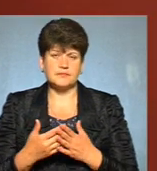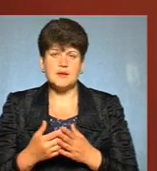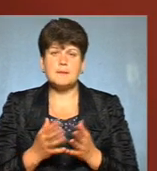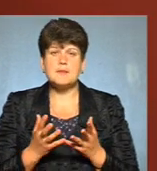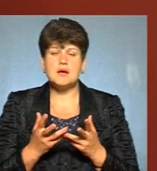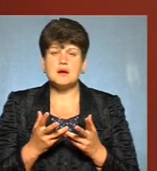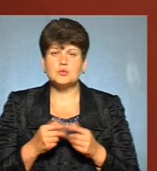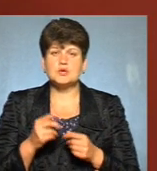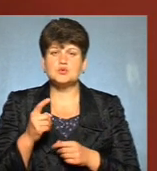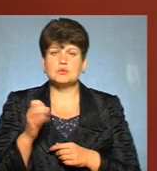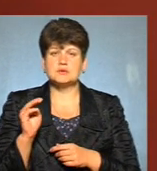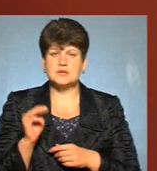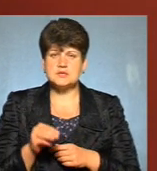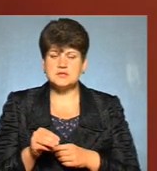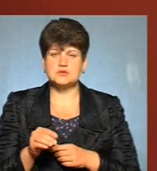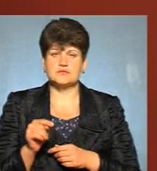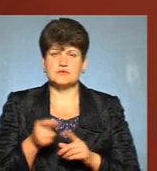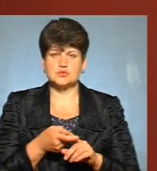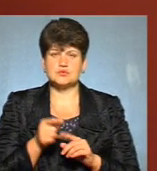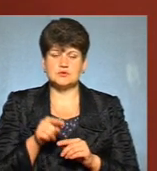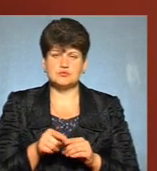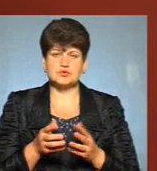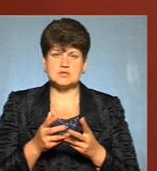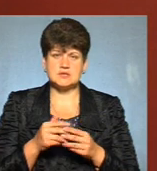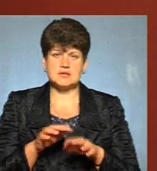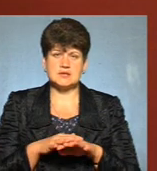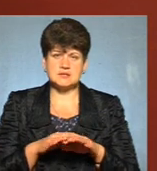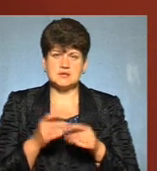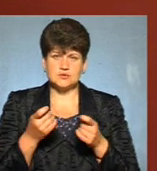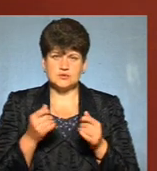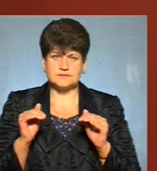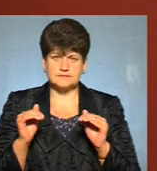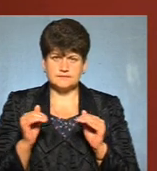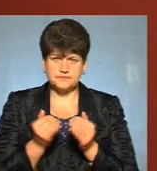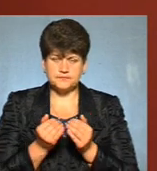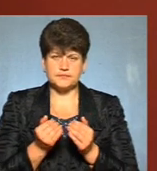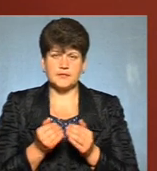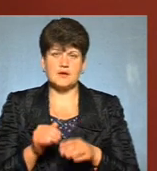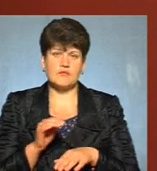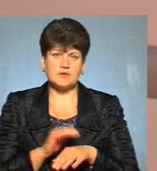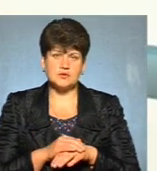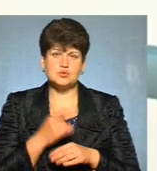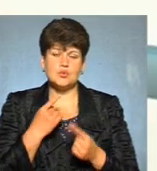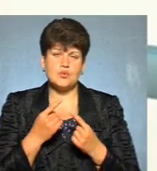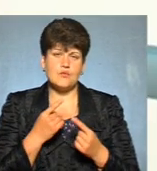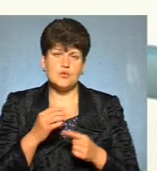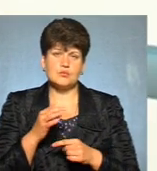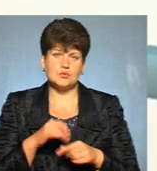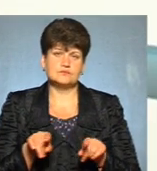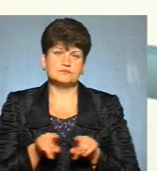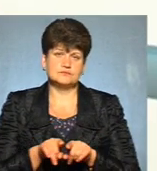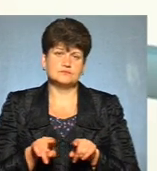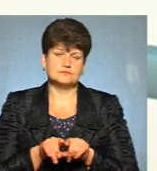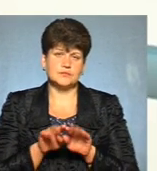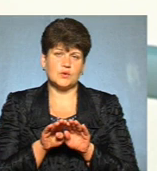Перерахунок на 100 тисяч, в зв'язку з тим, що чисельність населення дещо знизилася, фактично говорить про один і той самий